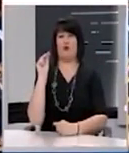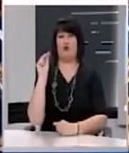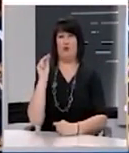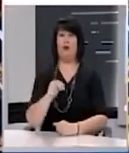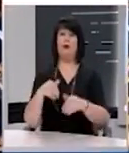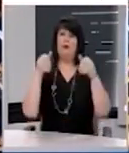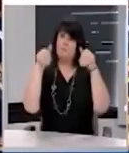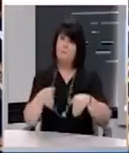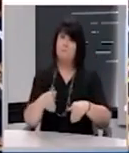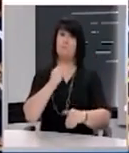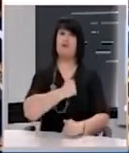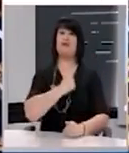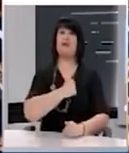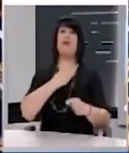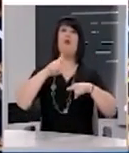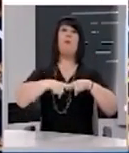να είμαι πιστός στην πατρίδα